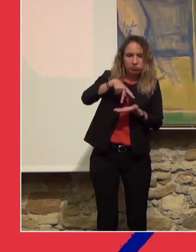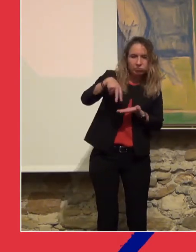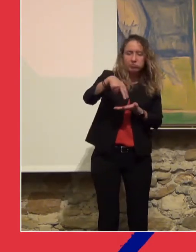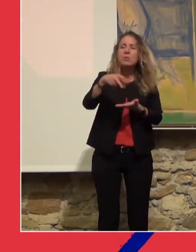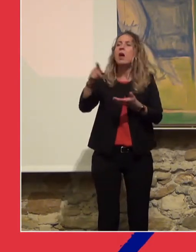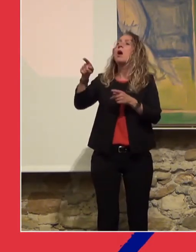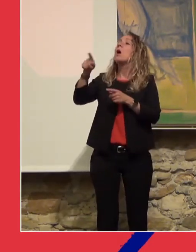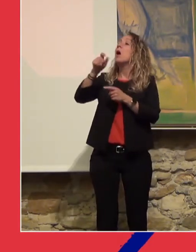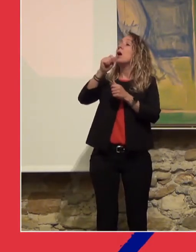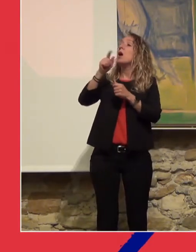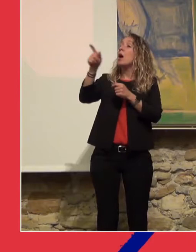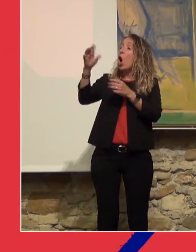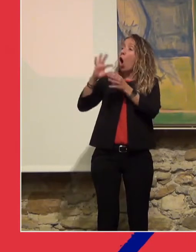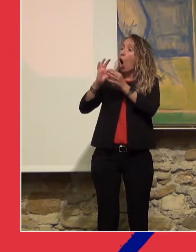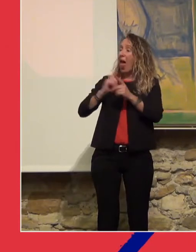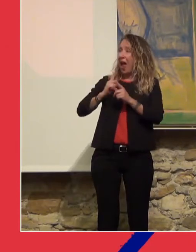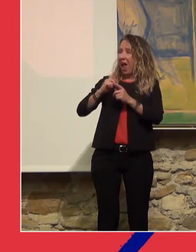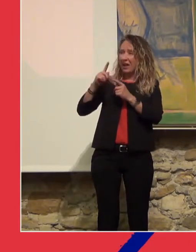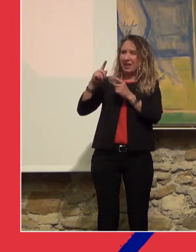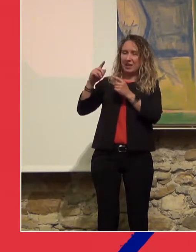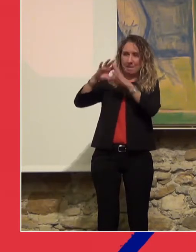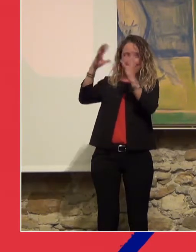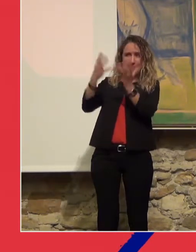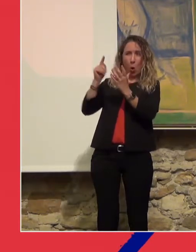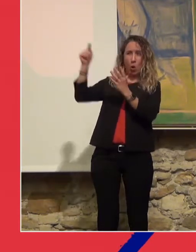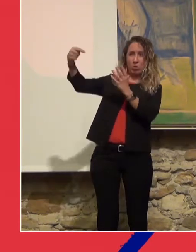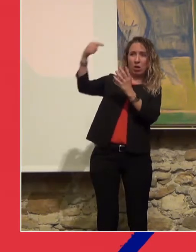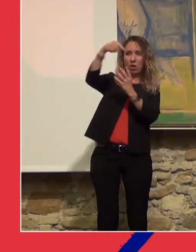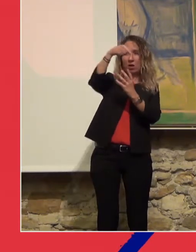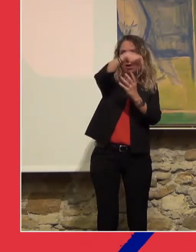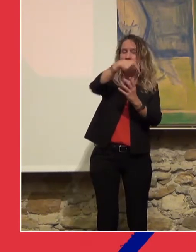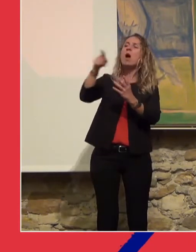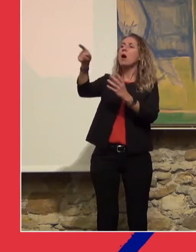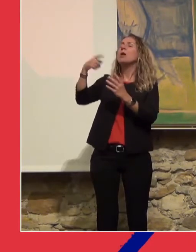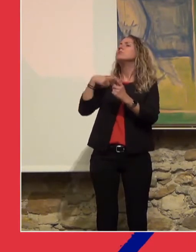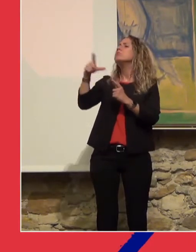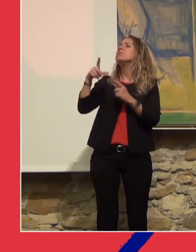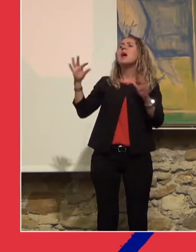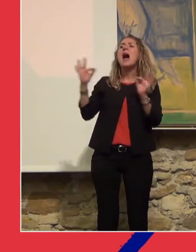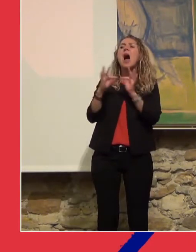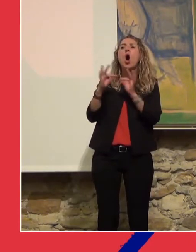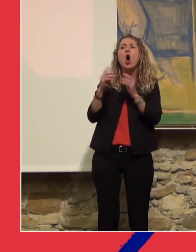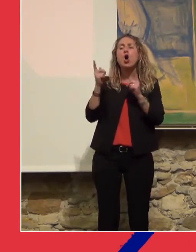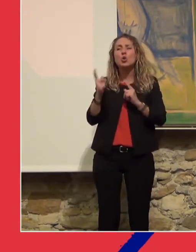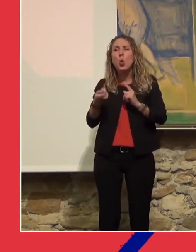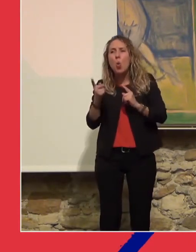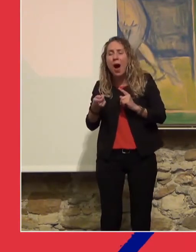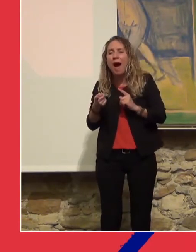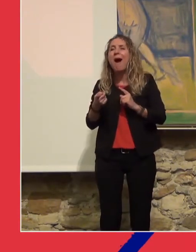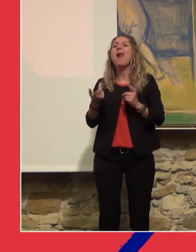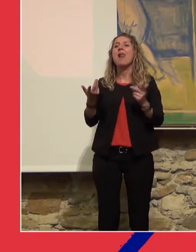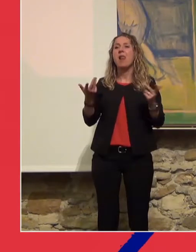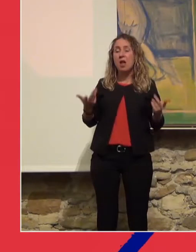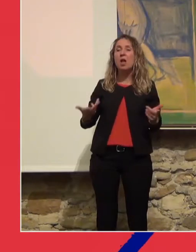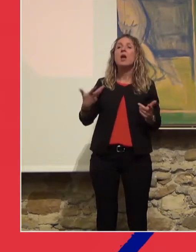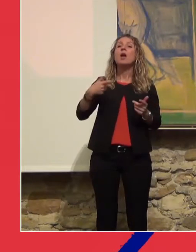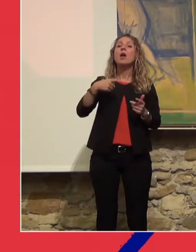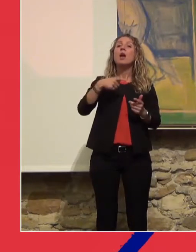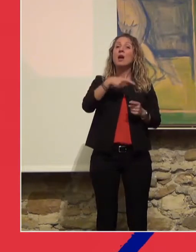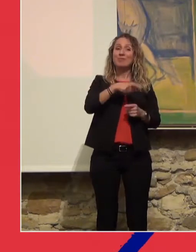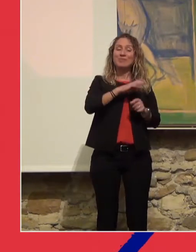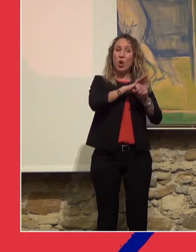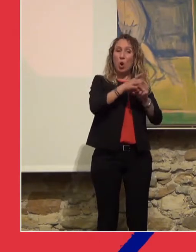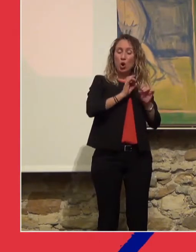concordava sulla complessità delle implicazioni anche politiche ed economiche